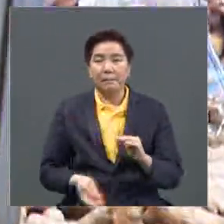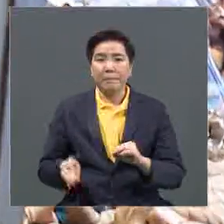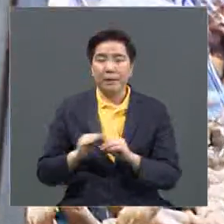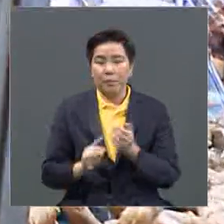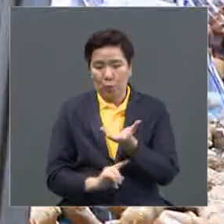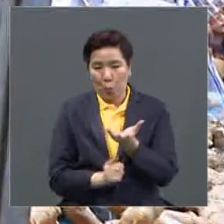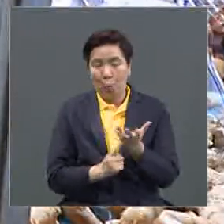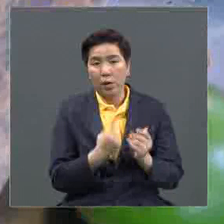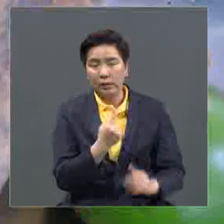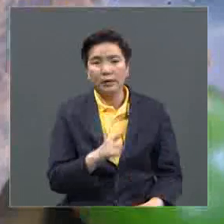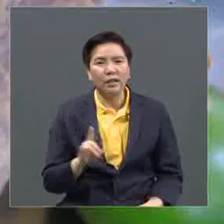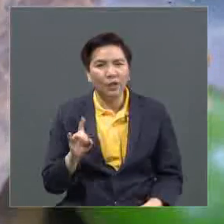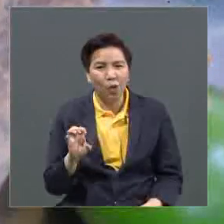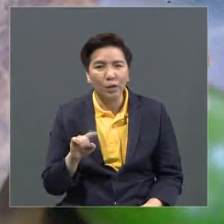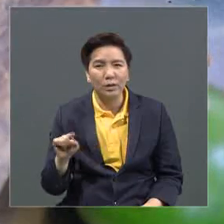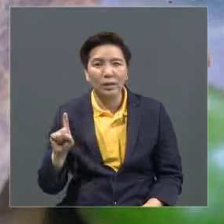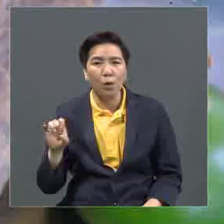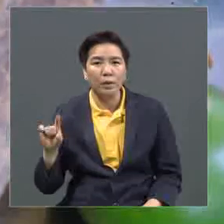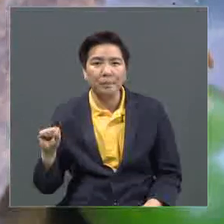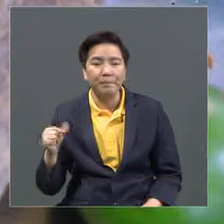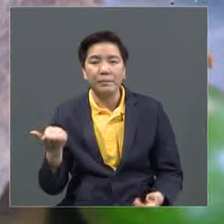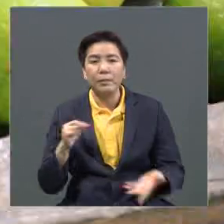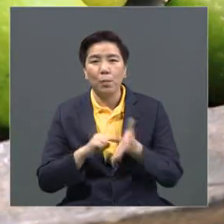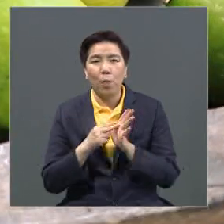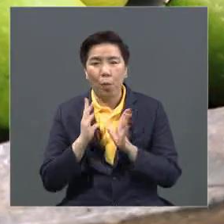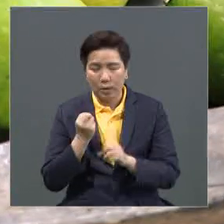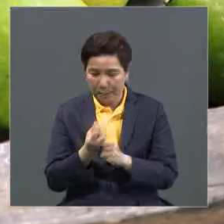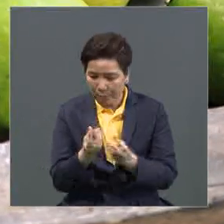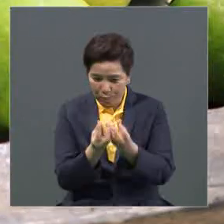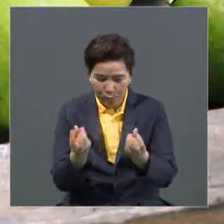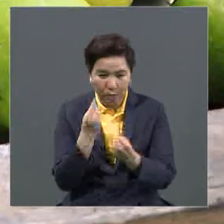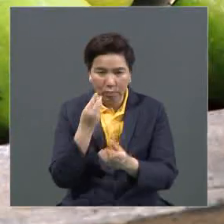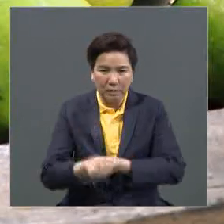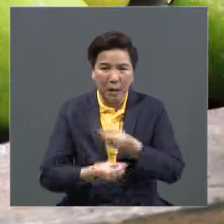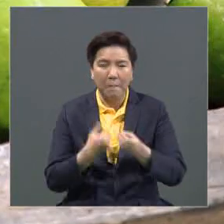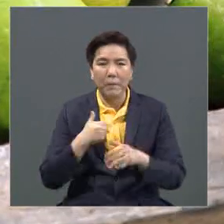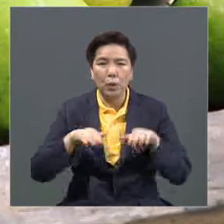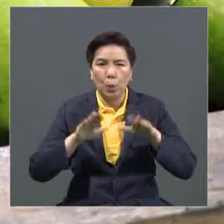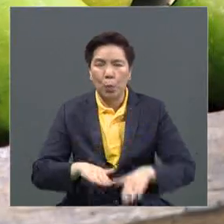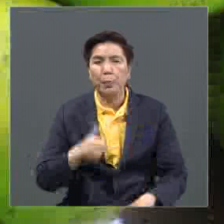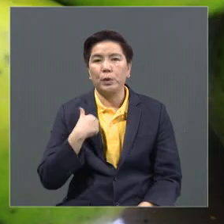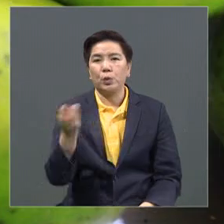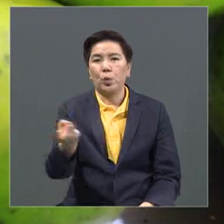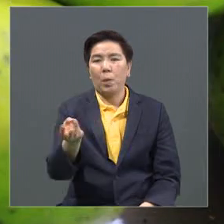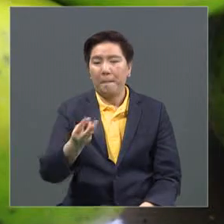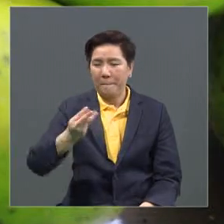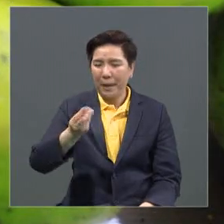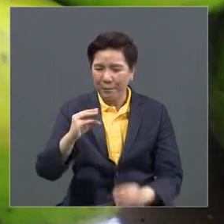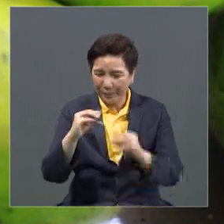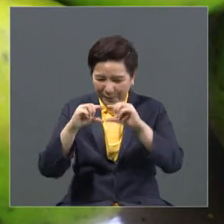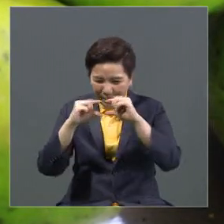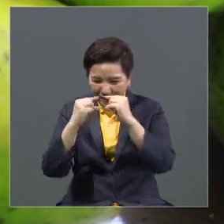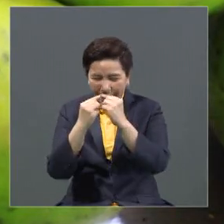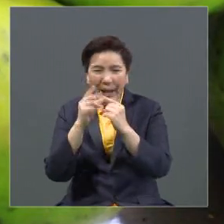เป็นกิโลกรัมละ100-120บาทขณะที่ผลผลิตเองก็ออกสู่ตลาดลดลงครับส่วนมะนาวแป้นที่